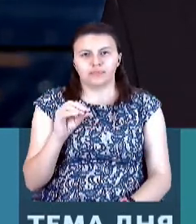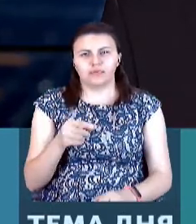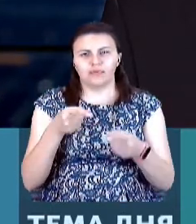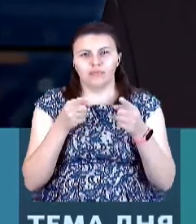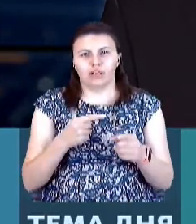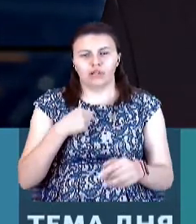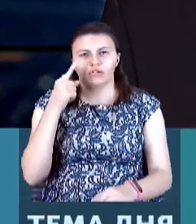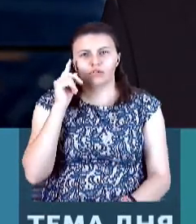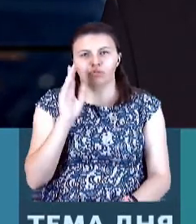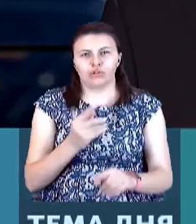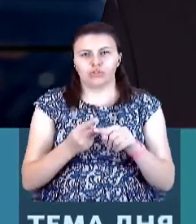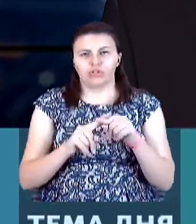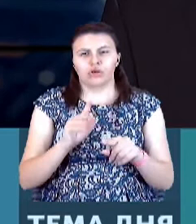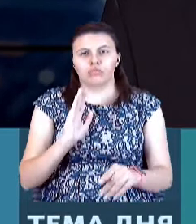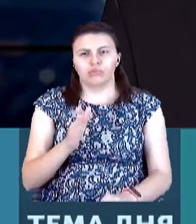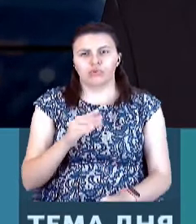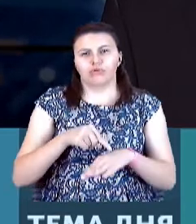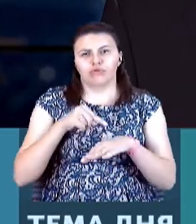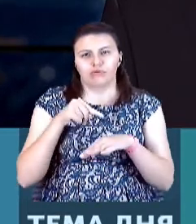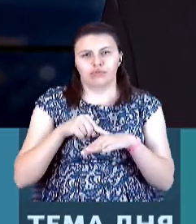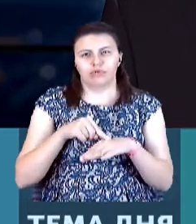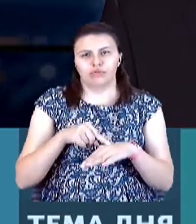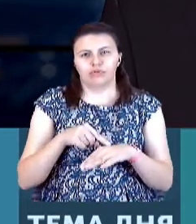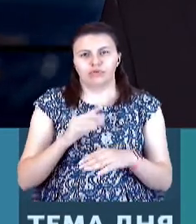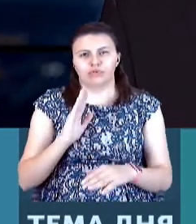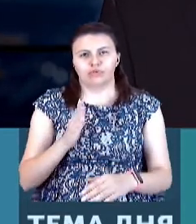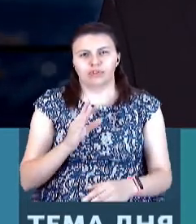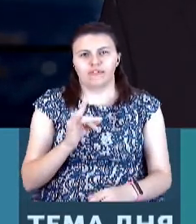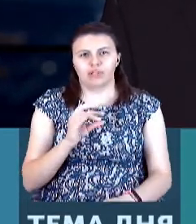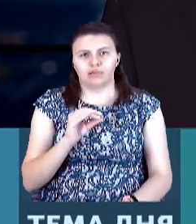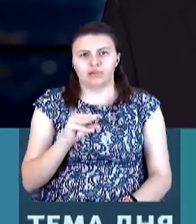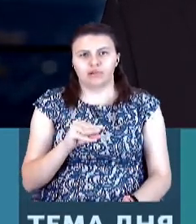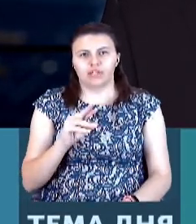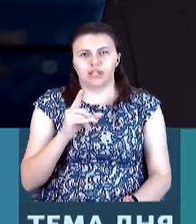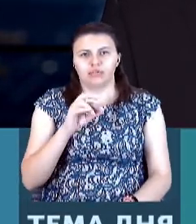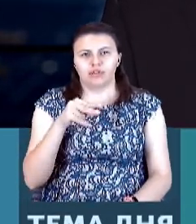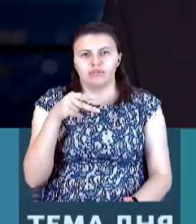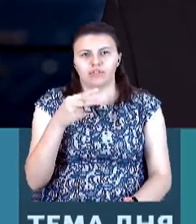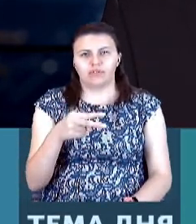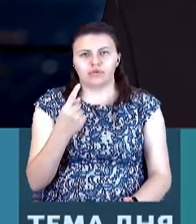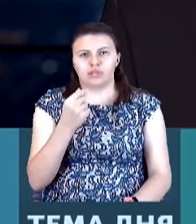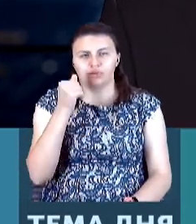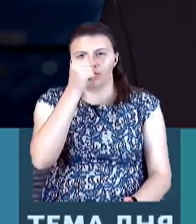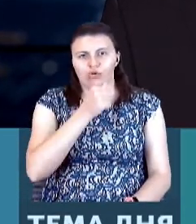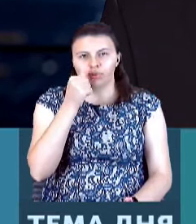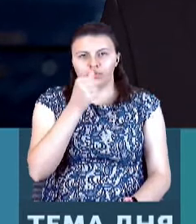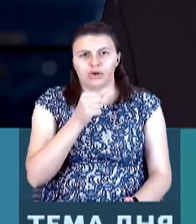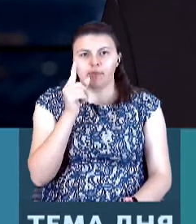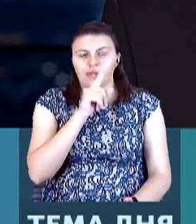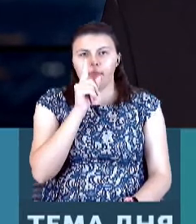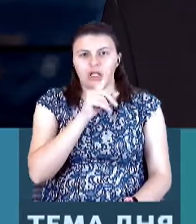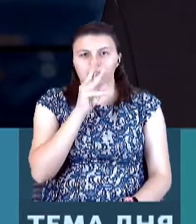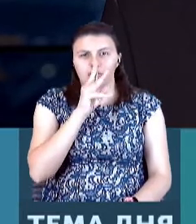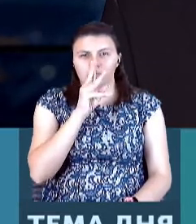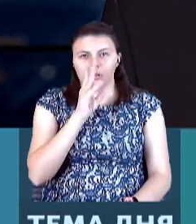не думаю, що це матиме відчутний інфляційний ефект. А з липня 2021 року мінімальна